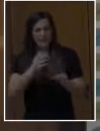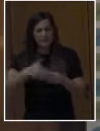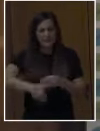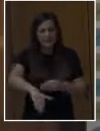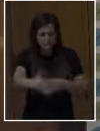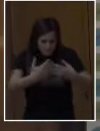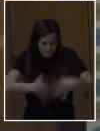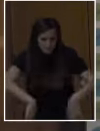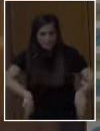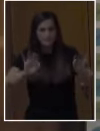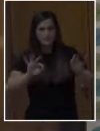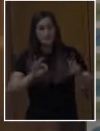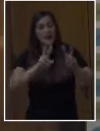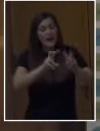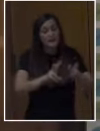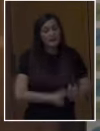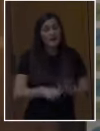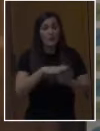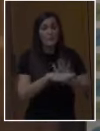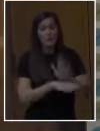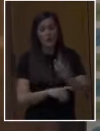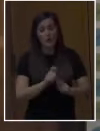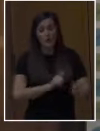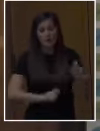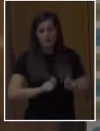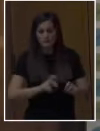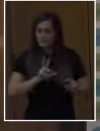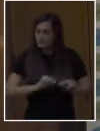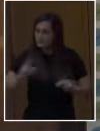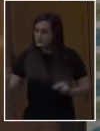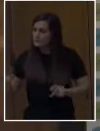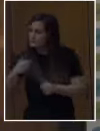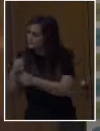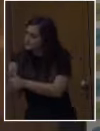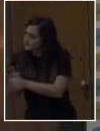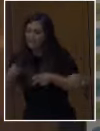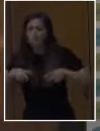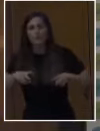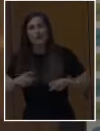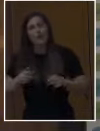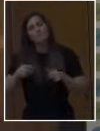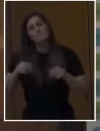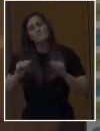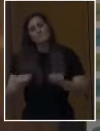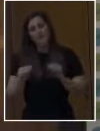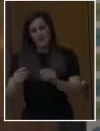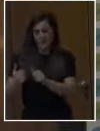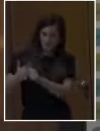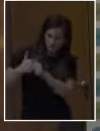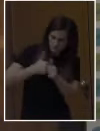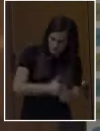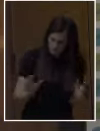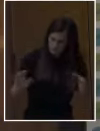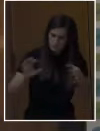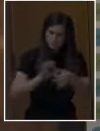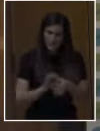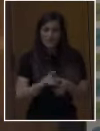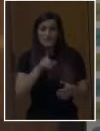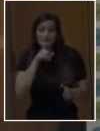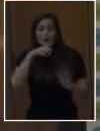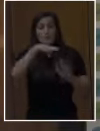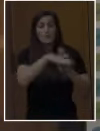αναπτύξουμε αναλυτικά προγράμματα σύμφωνα με το Υπουργείο Παιδείας, τα οποία όμως θα είναι ολιστικά και θα